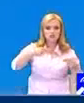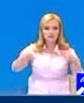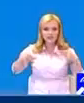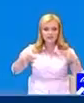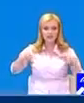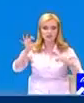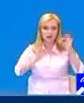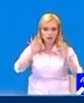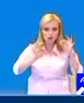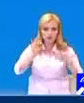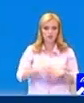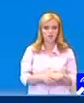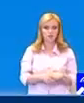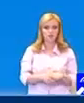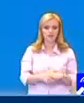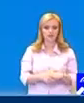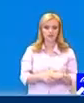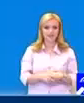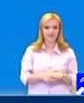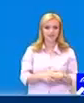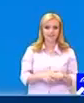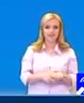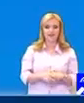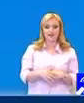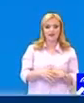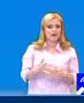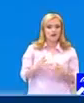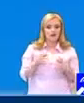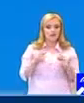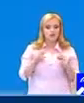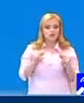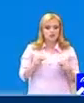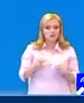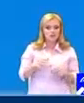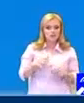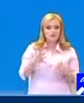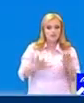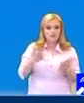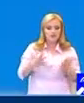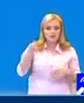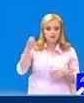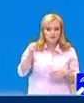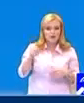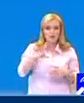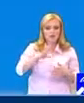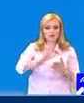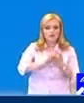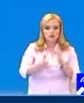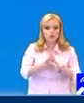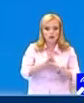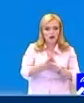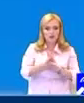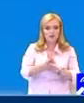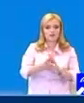scor? Ar fi fost, dacă nu o catastrofă, o situație foarte dramatică să îi